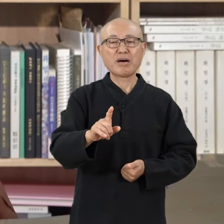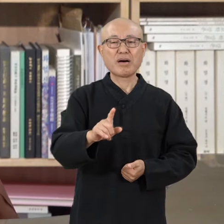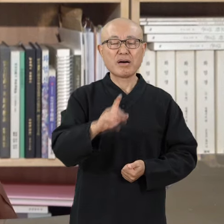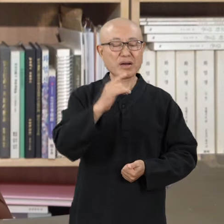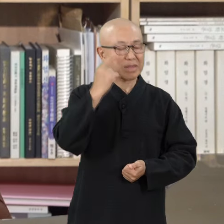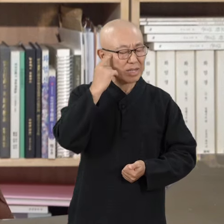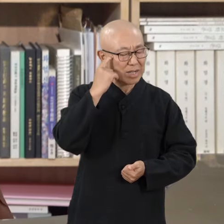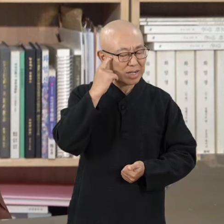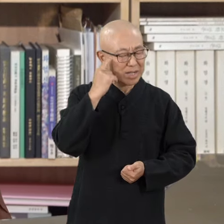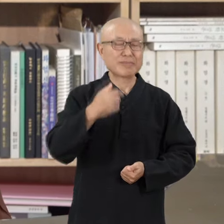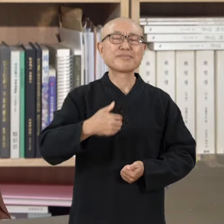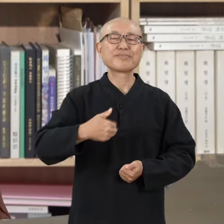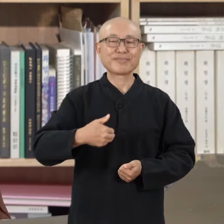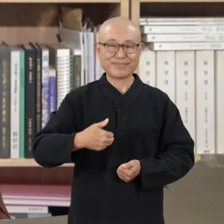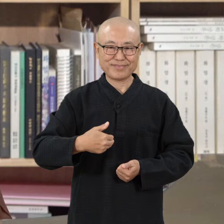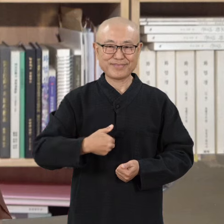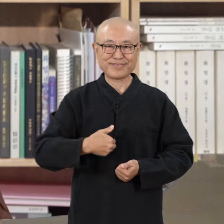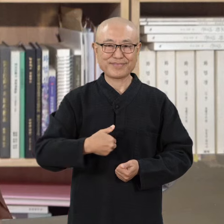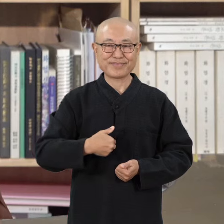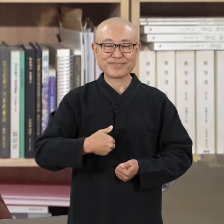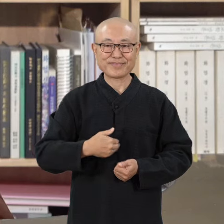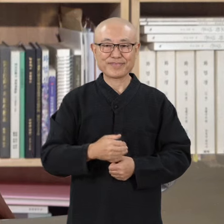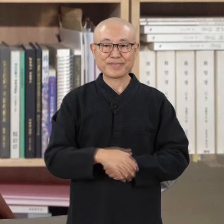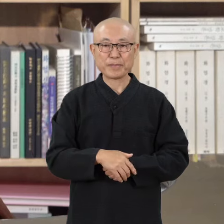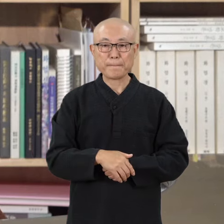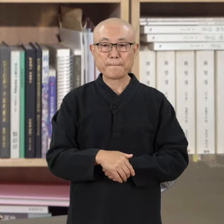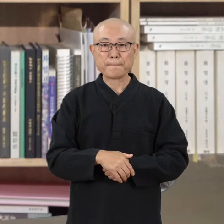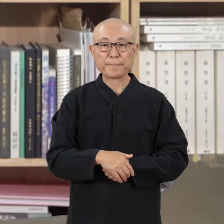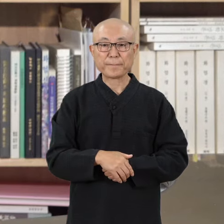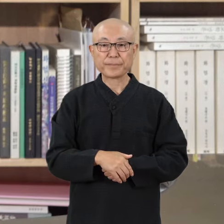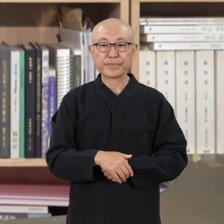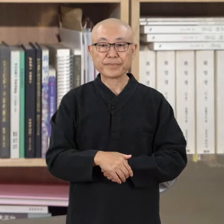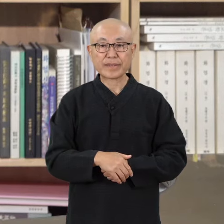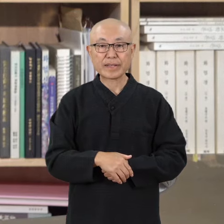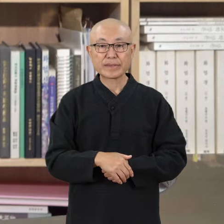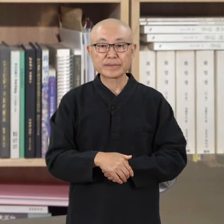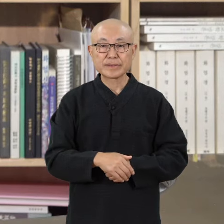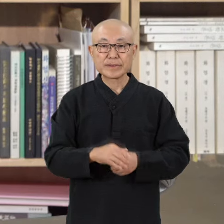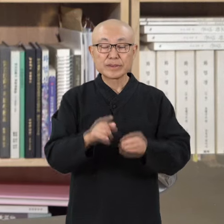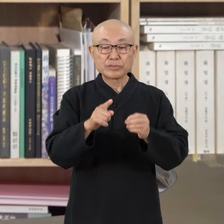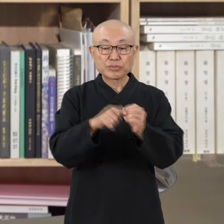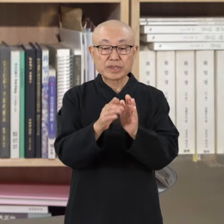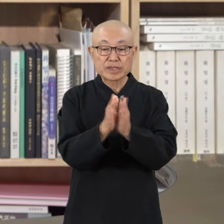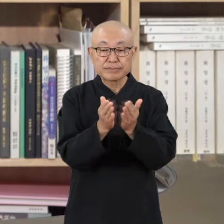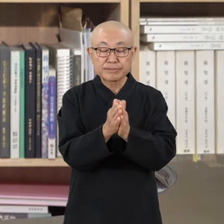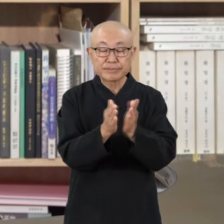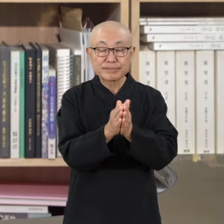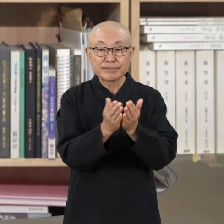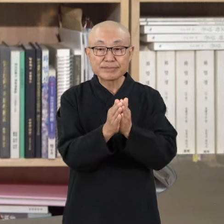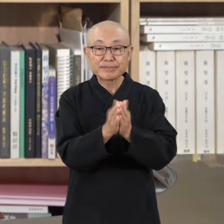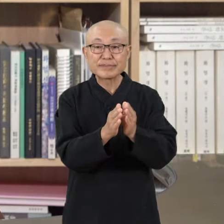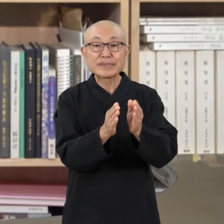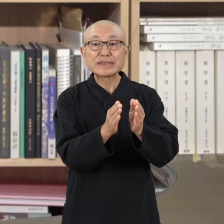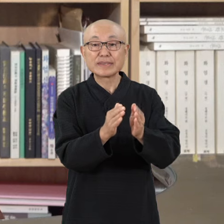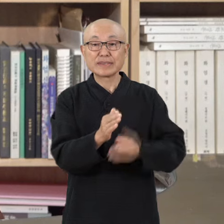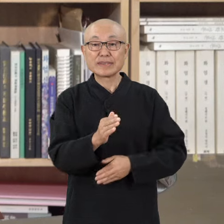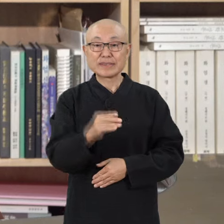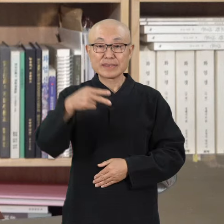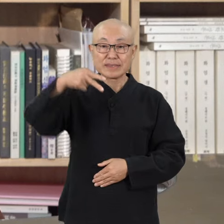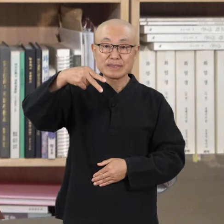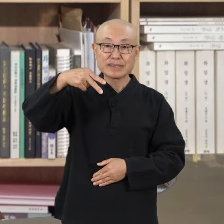말씀을 통해서 우리가 이제 생각해 봐야 되는 겁니다. 그래서 추류경 부처님은 초기 경전이신데요. 거기에